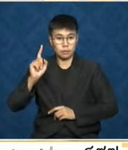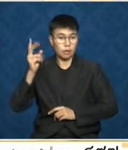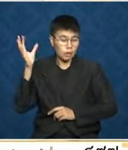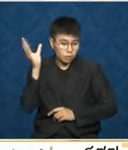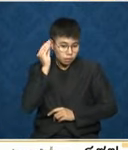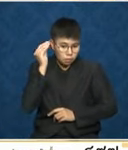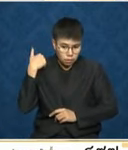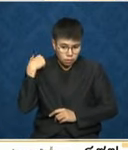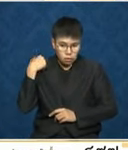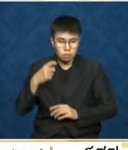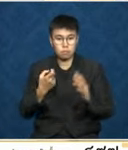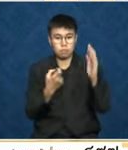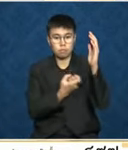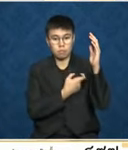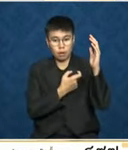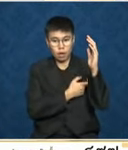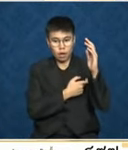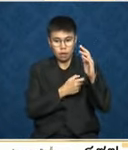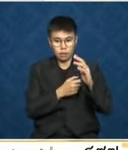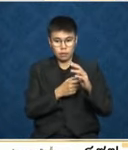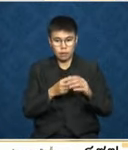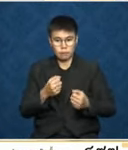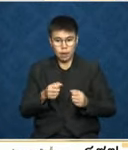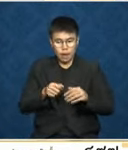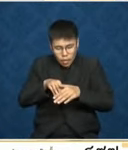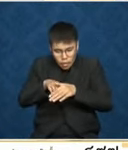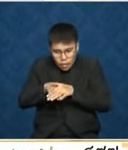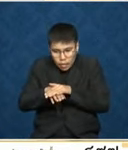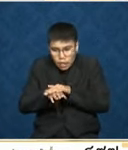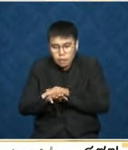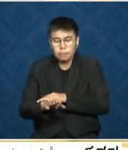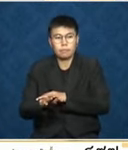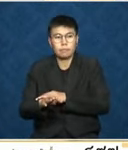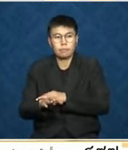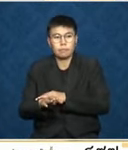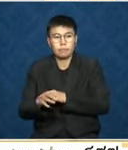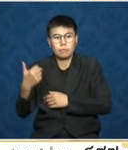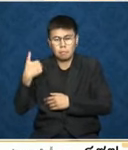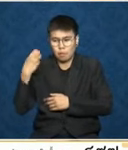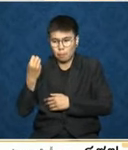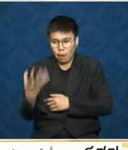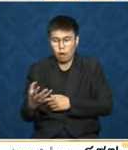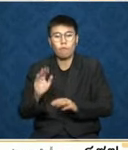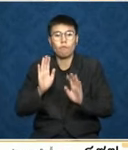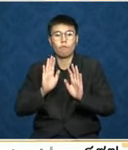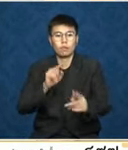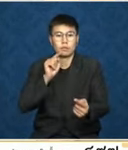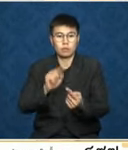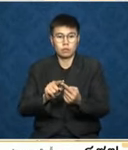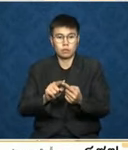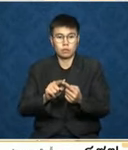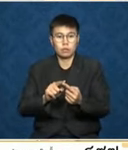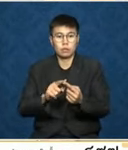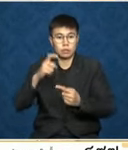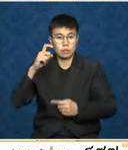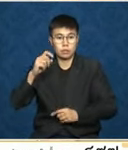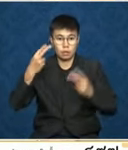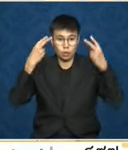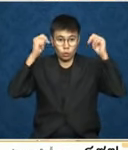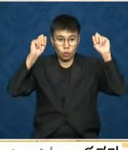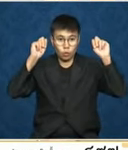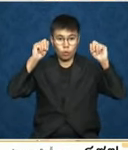พลาเถื่อนผ่านมากเหลือเกินท่านประธานครับอันนี้เท็จจริงไงฝากถึงท่านนายกรัฐมนตรี